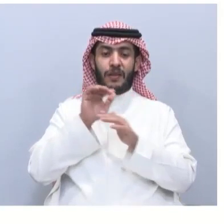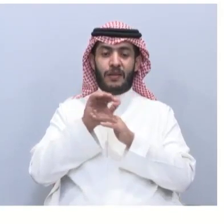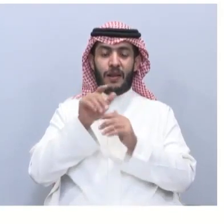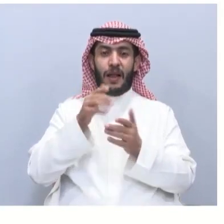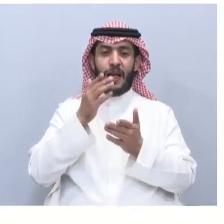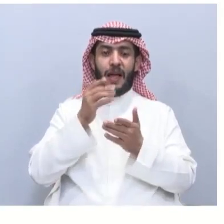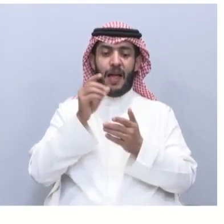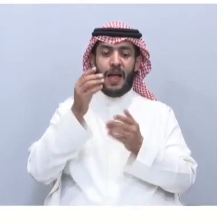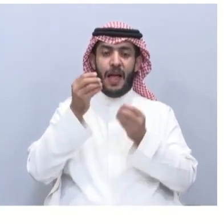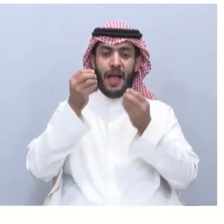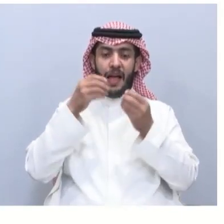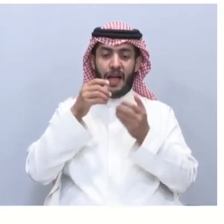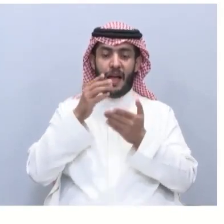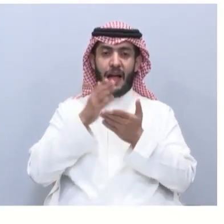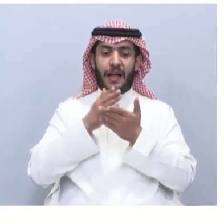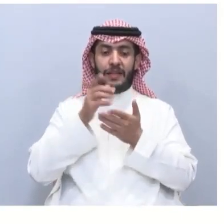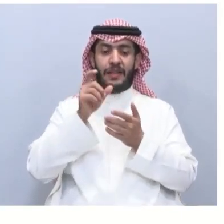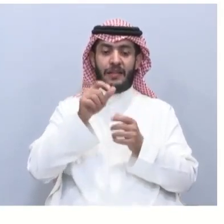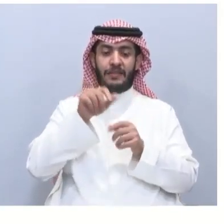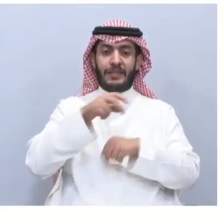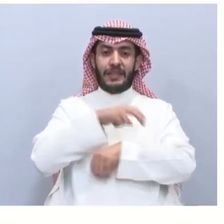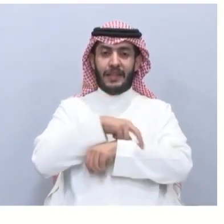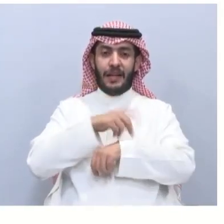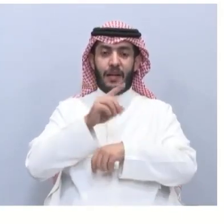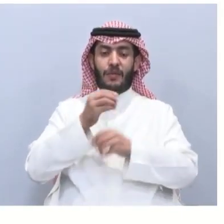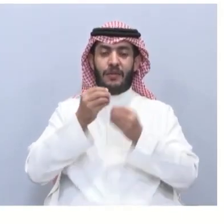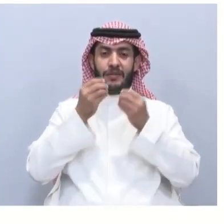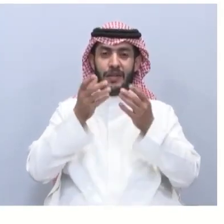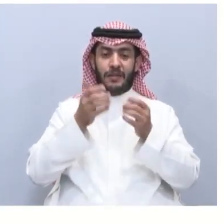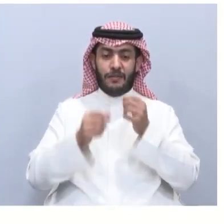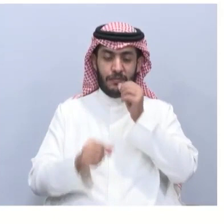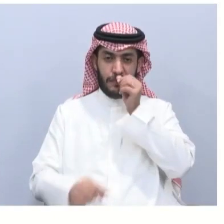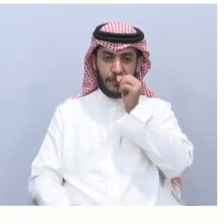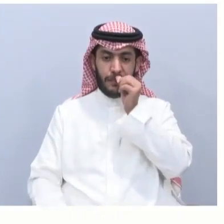هديه صلى الله عليه وسلم في الزكاه والصدقه